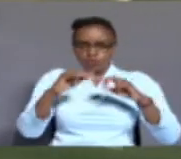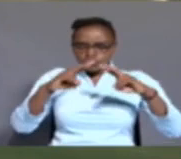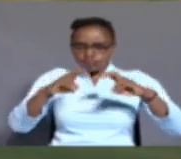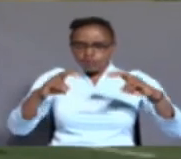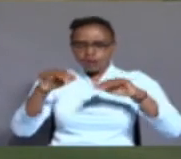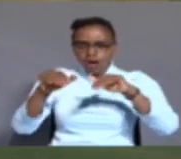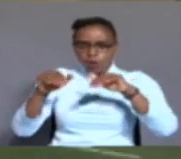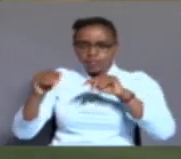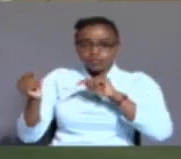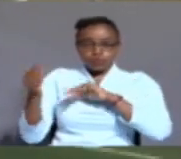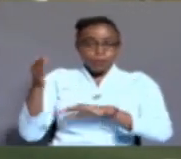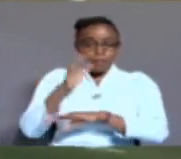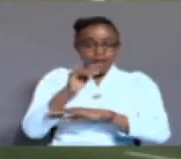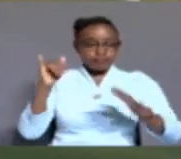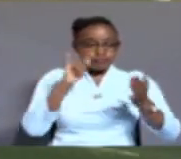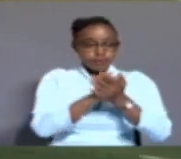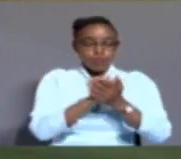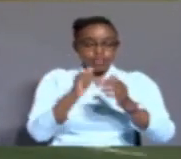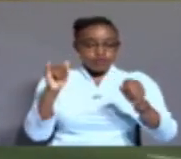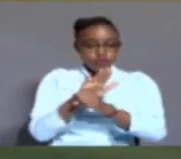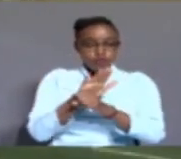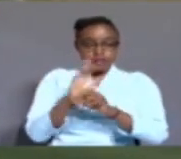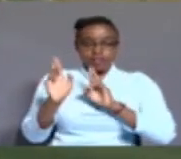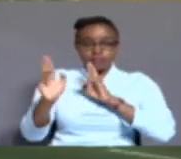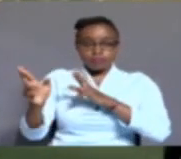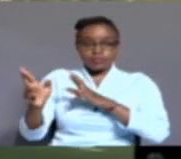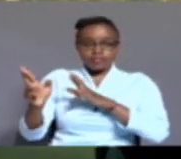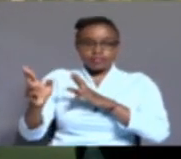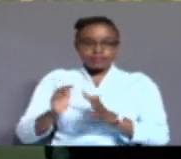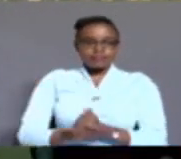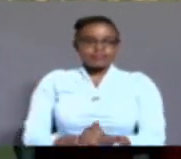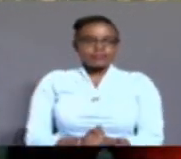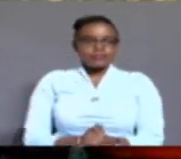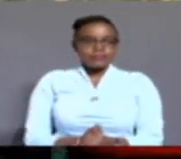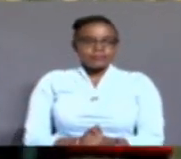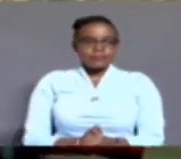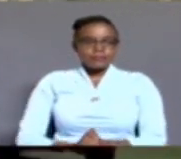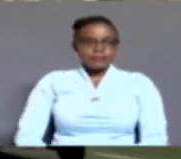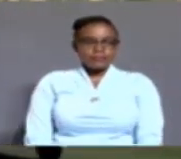wanasubiriwa kurejea na taswira kamili. Faiza Maganga, Runinga ya Citizen.